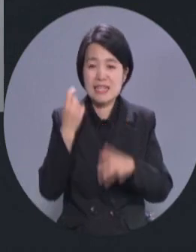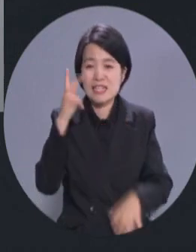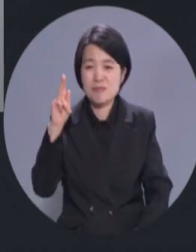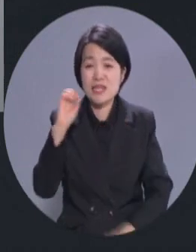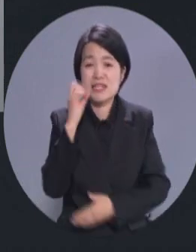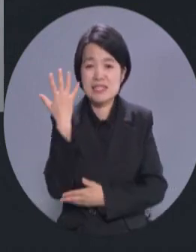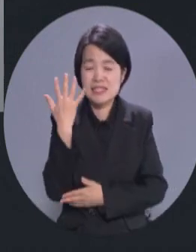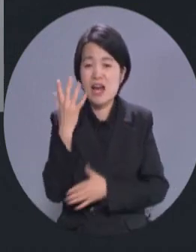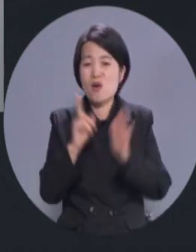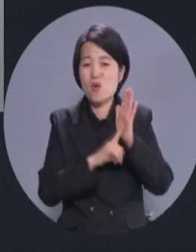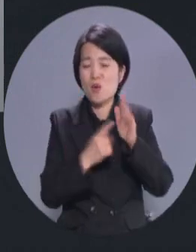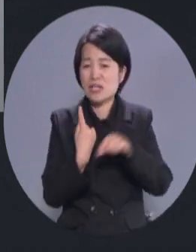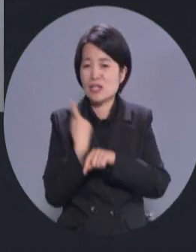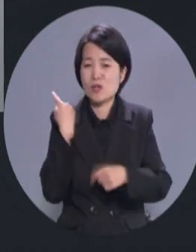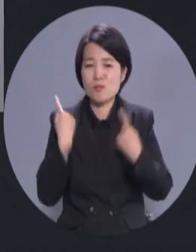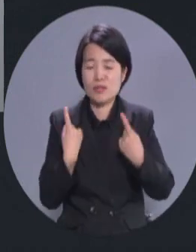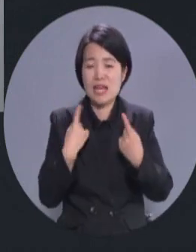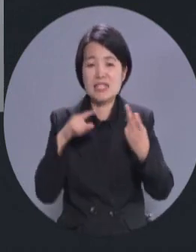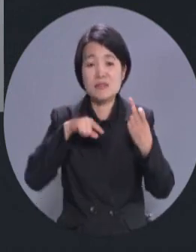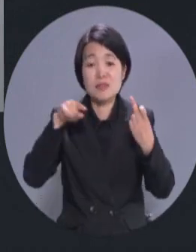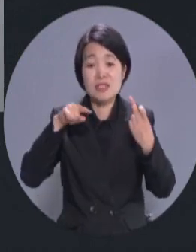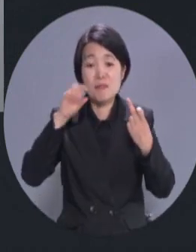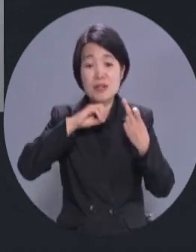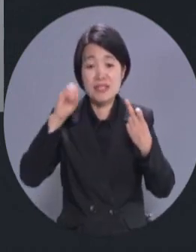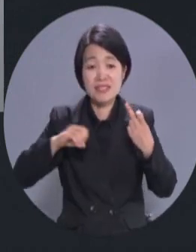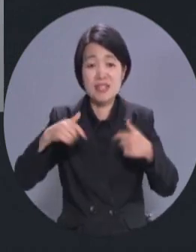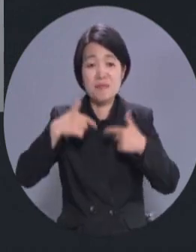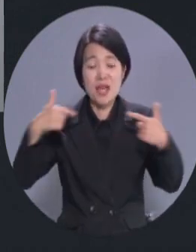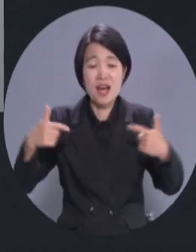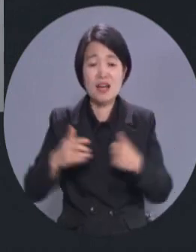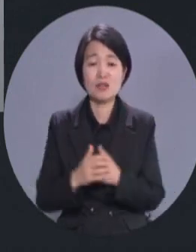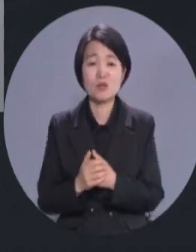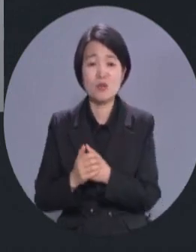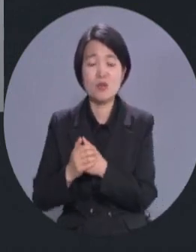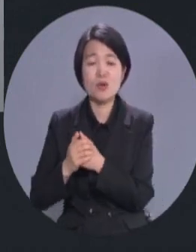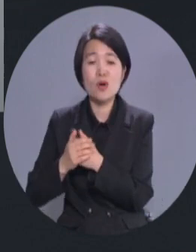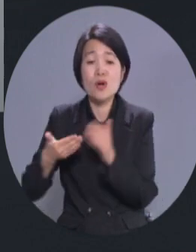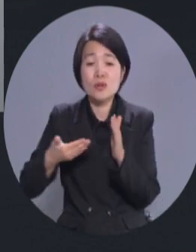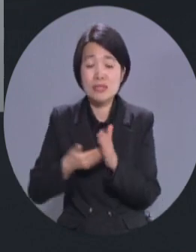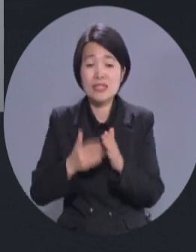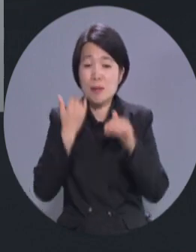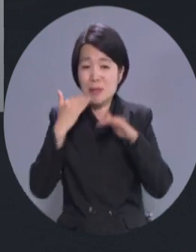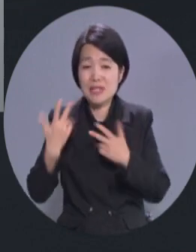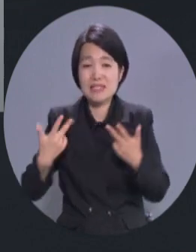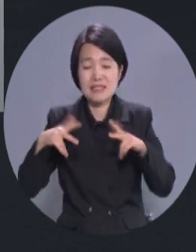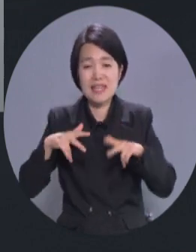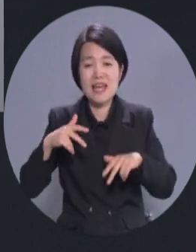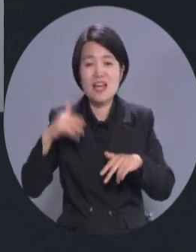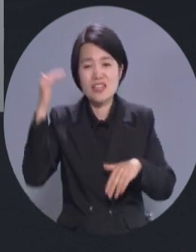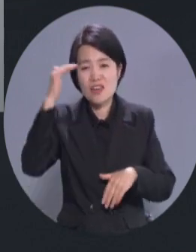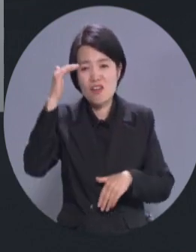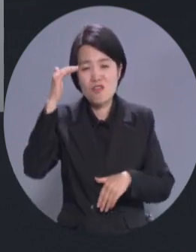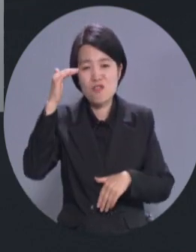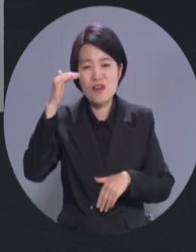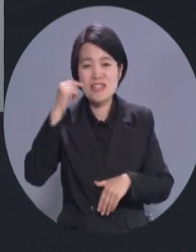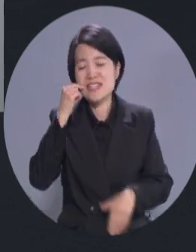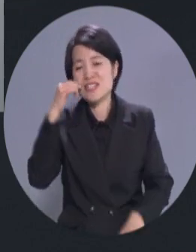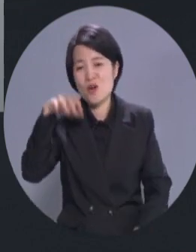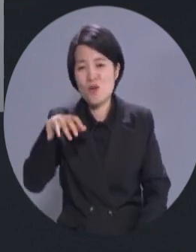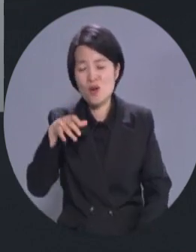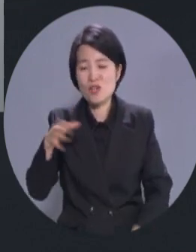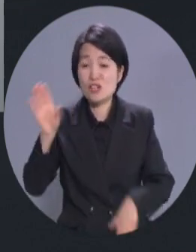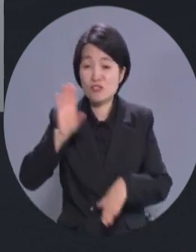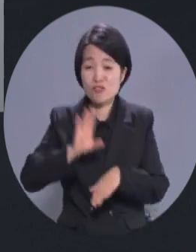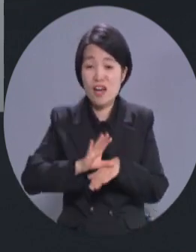빈도도 작년보다 12% 늘었고 동과 바다정원이 여행 핫플레이스로 급부상하는 등 간접